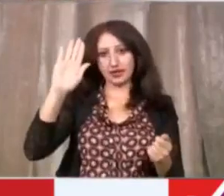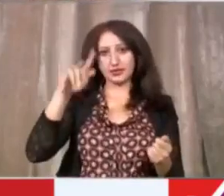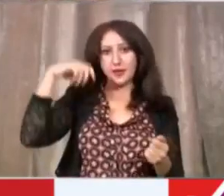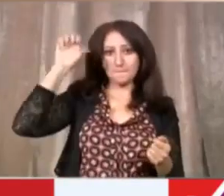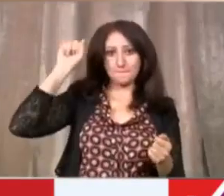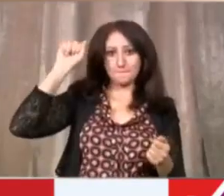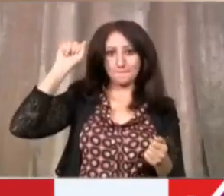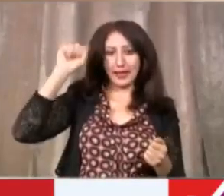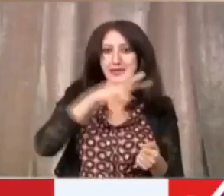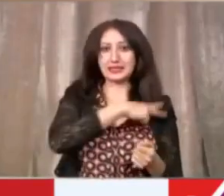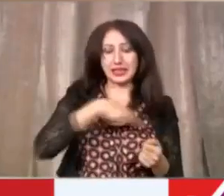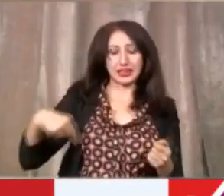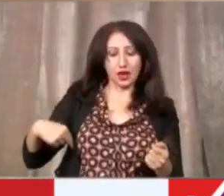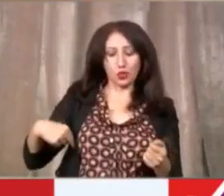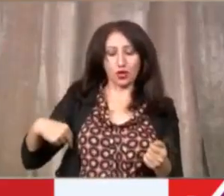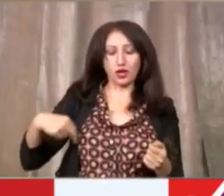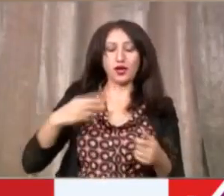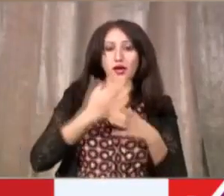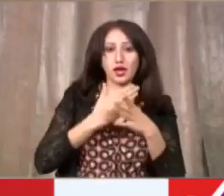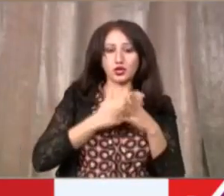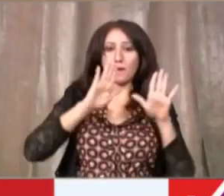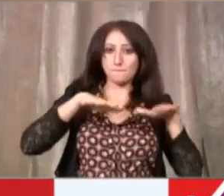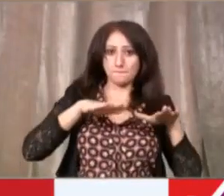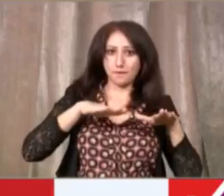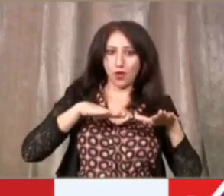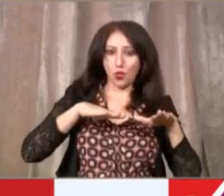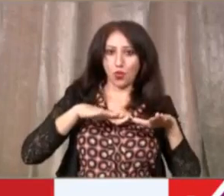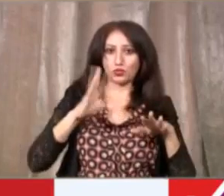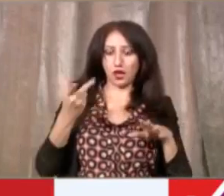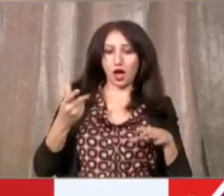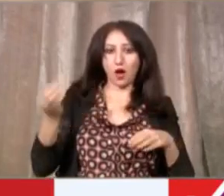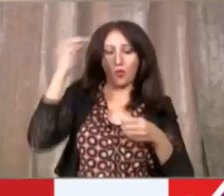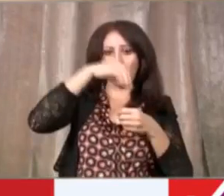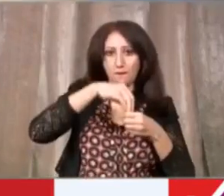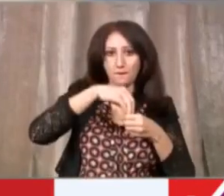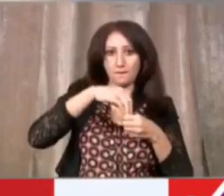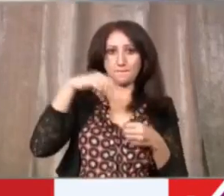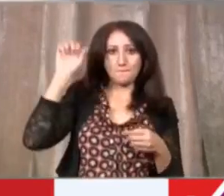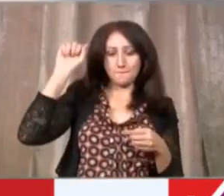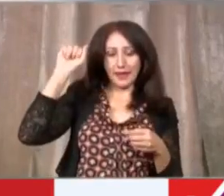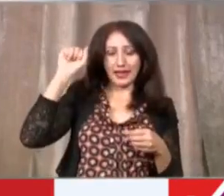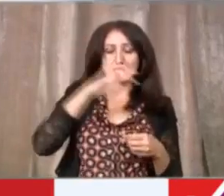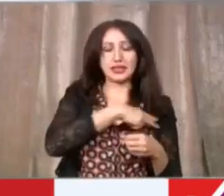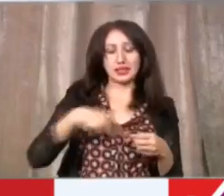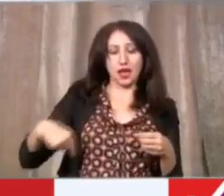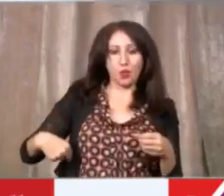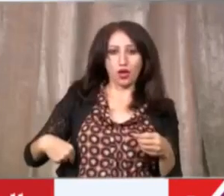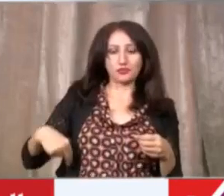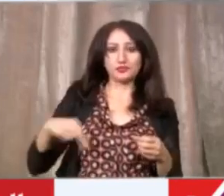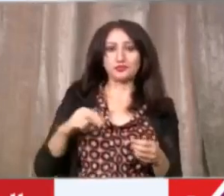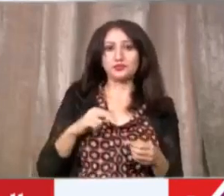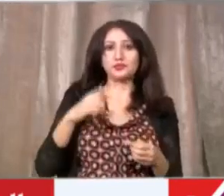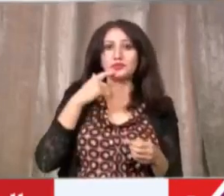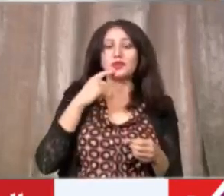قدم استقالته لوجوده او تعيينه بالمجلس الخاص بمجلس الدوله وبالفعل تم